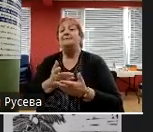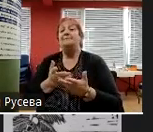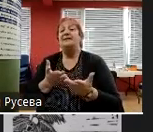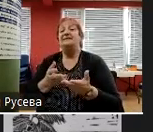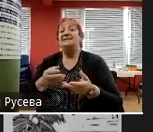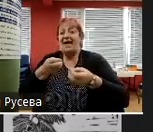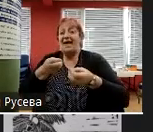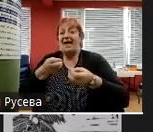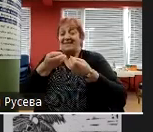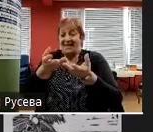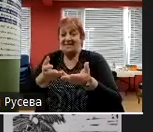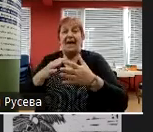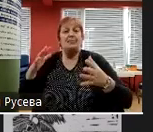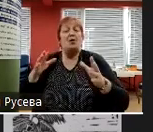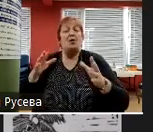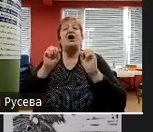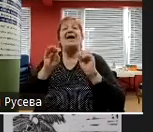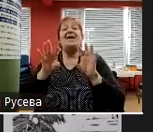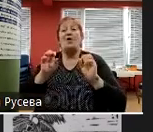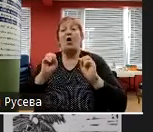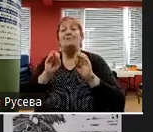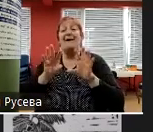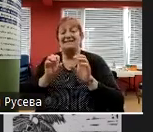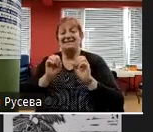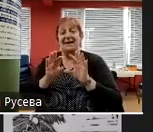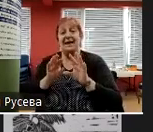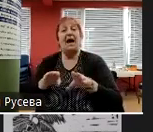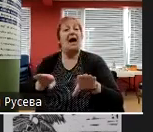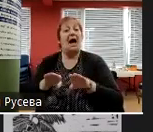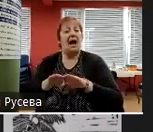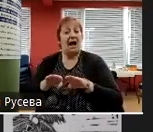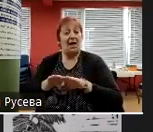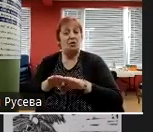даде повече информация, като